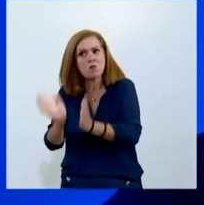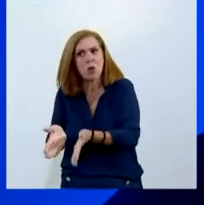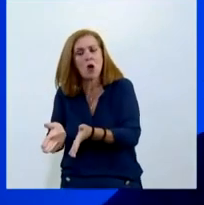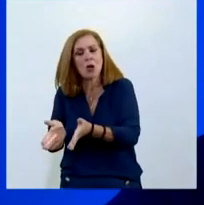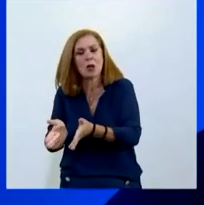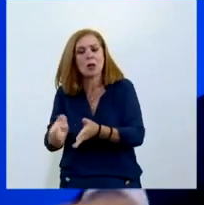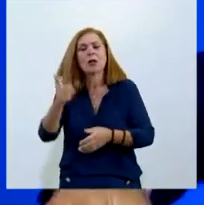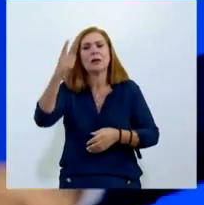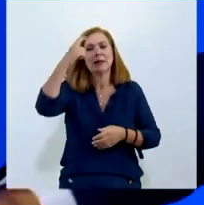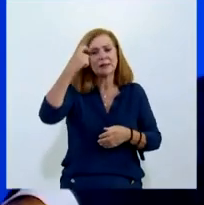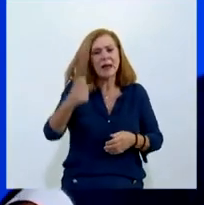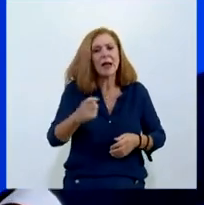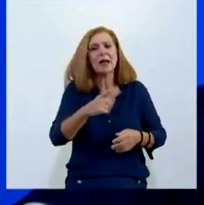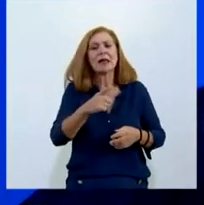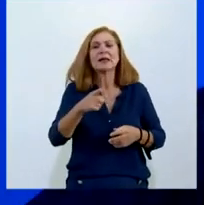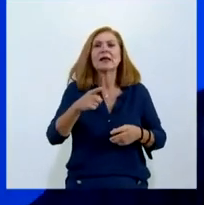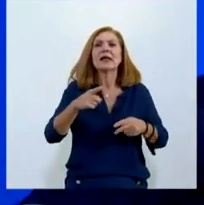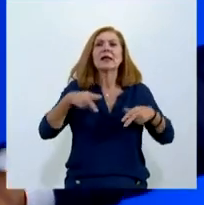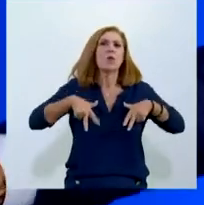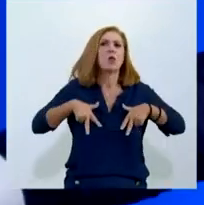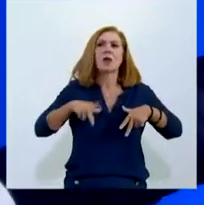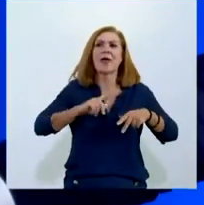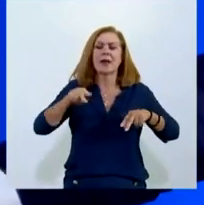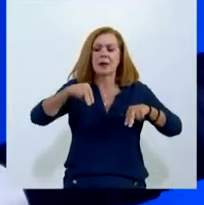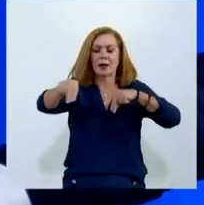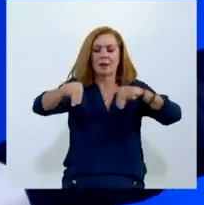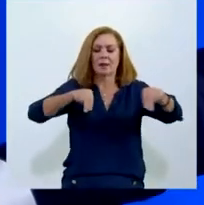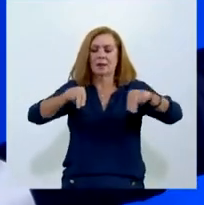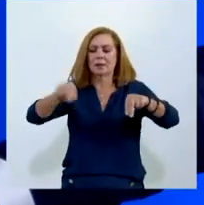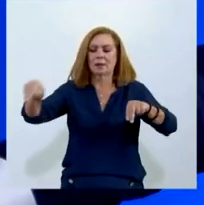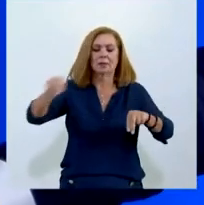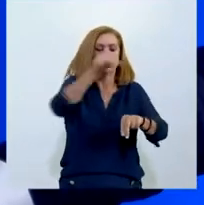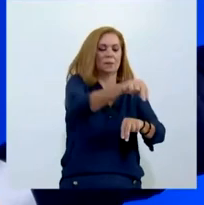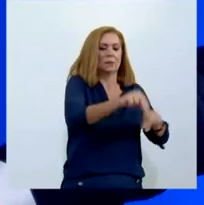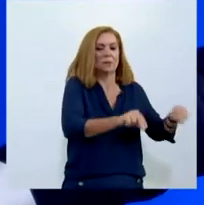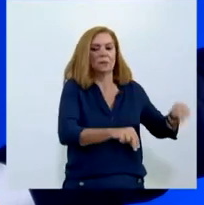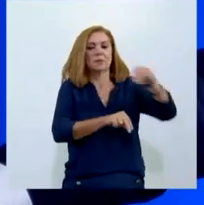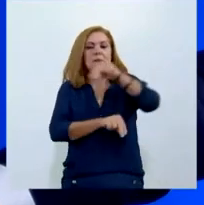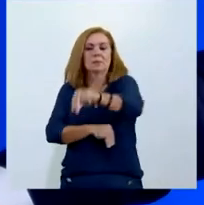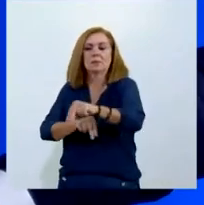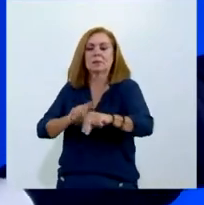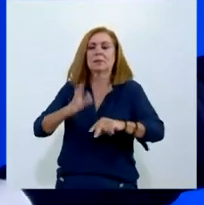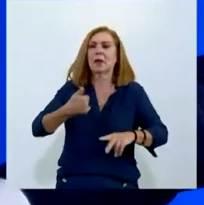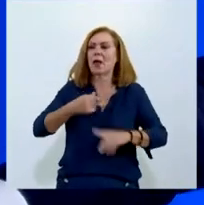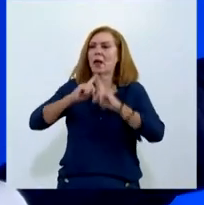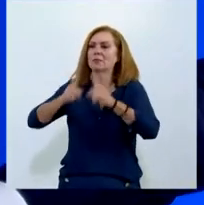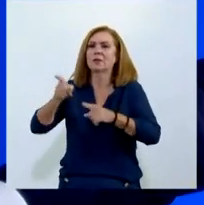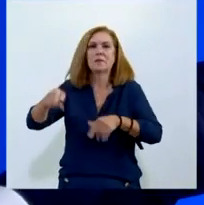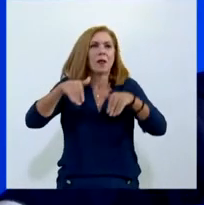με τους υπουργούς. Οι υπουργοί δεν είναι πιόνια να πηγαίνουν να κάνουν αυτό το οποίο τους λέμε κεντρικά.